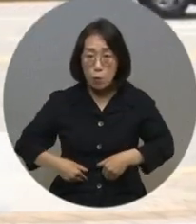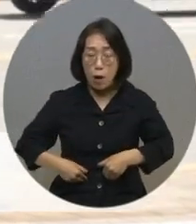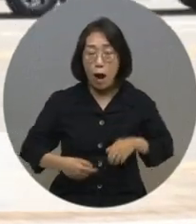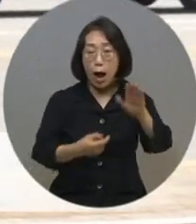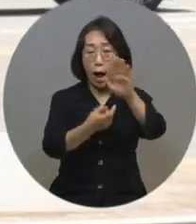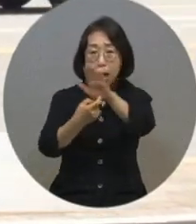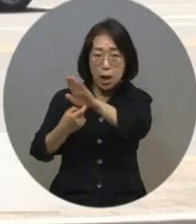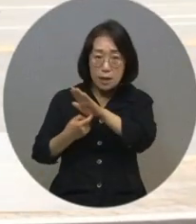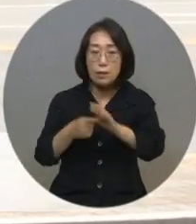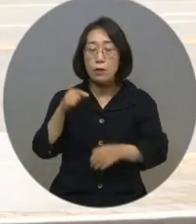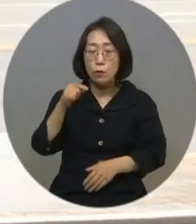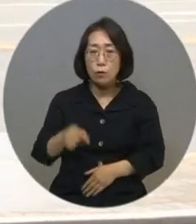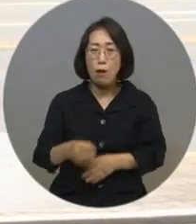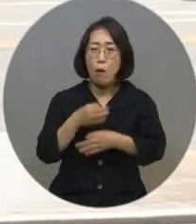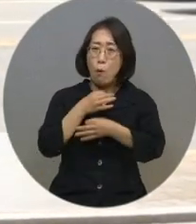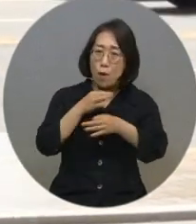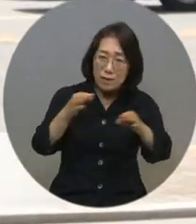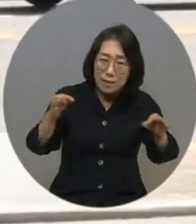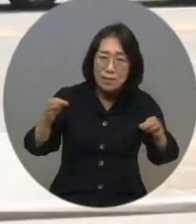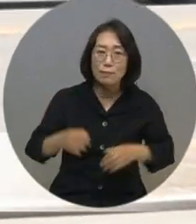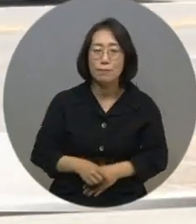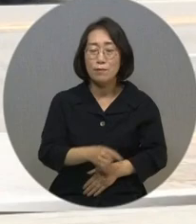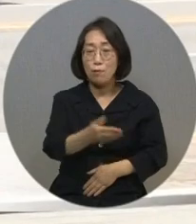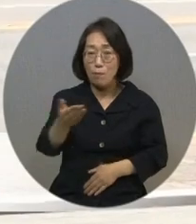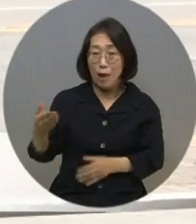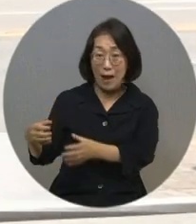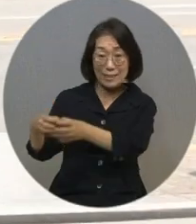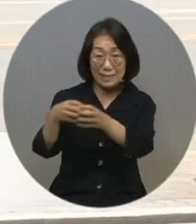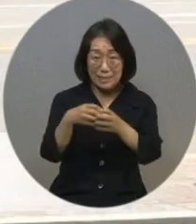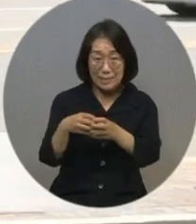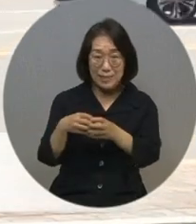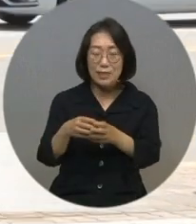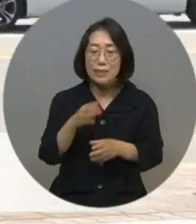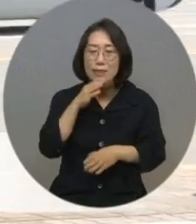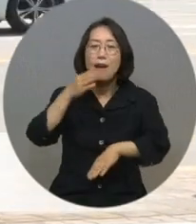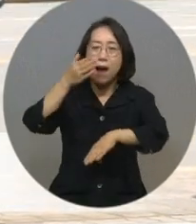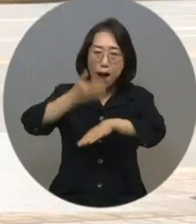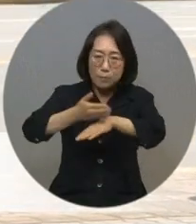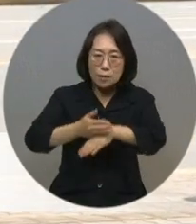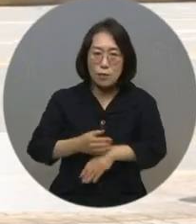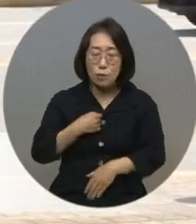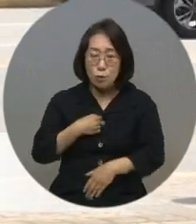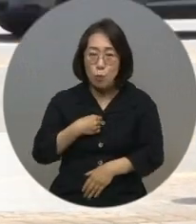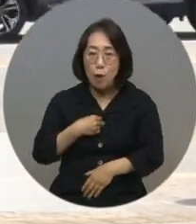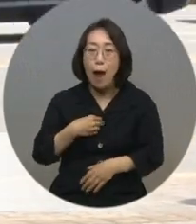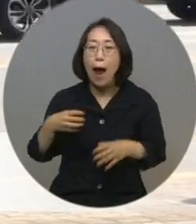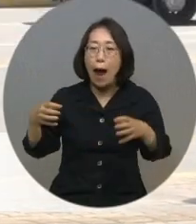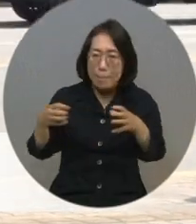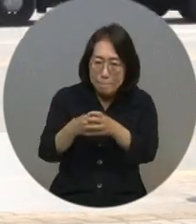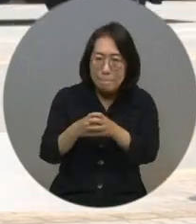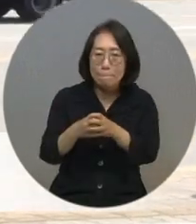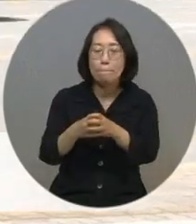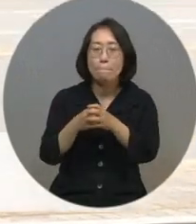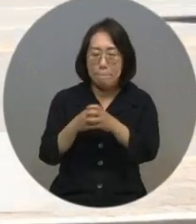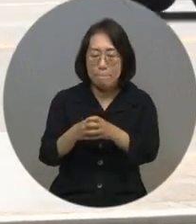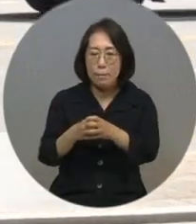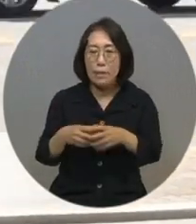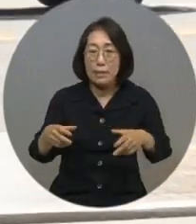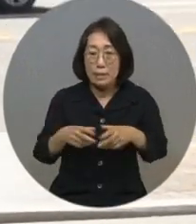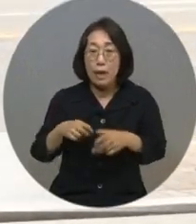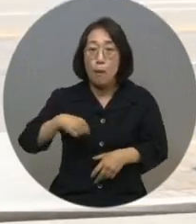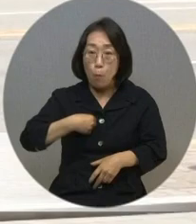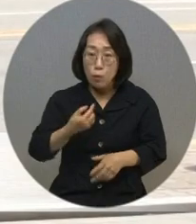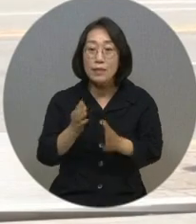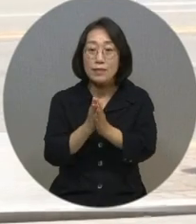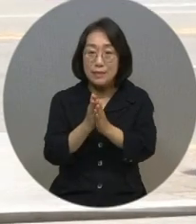이러한 목소리를 외침을 해주신 것에 대해서 진심으로 저도 감사하고 저도 한 목소리를 내는 그러한 장애인